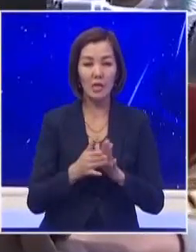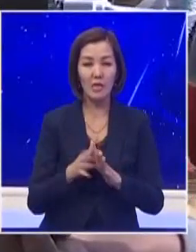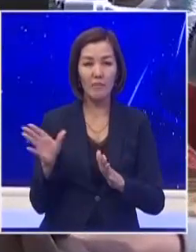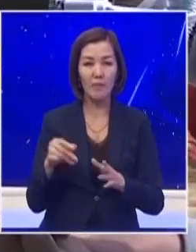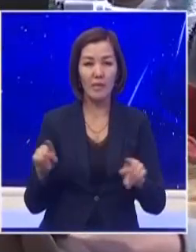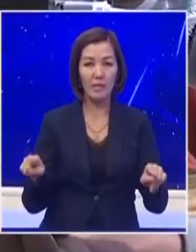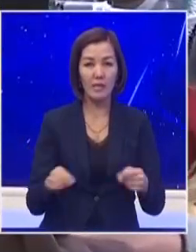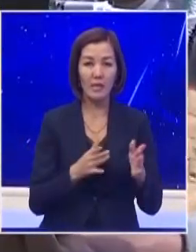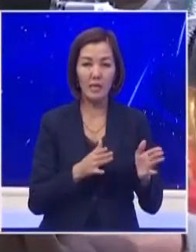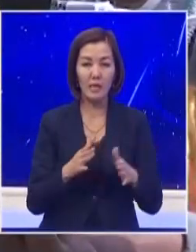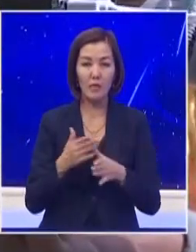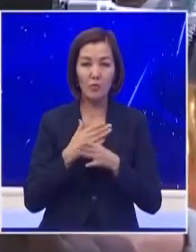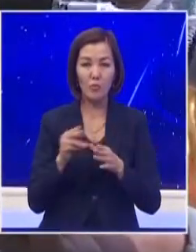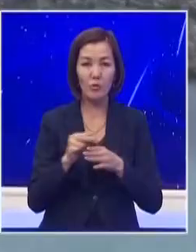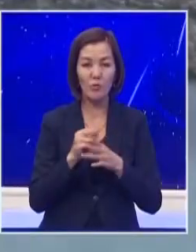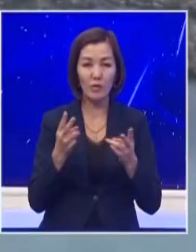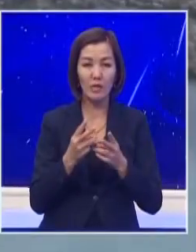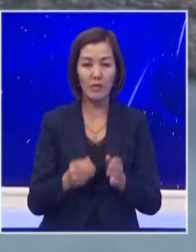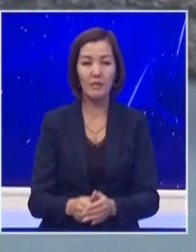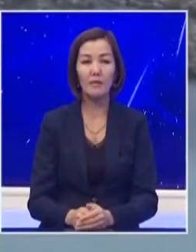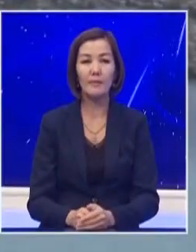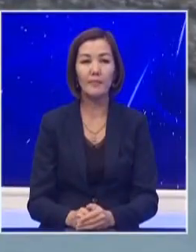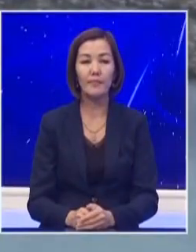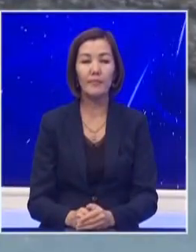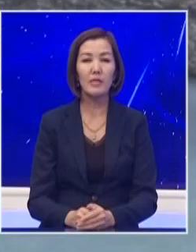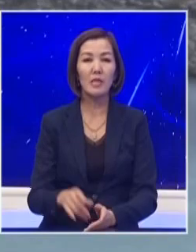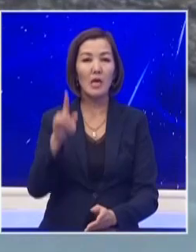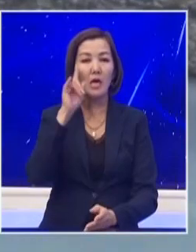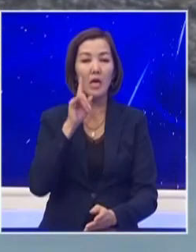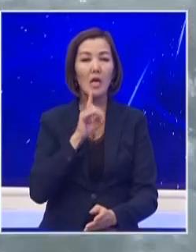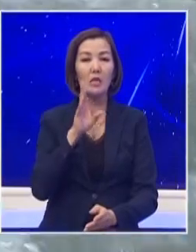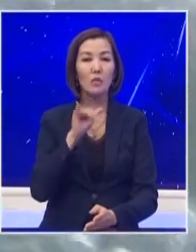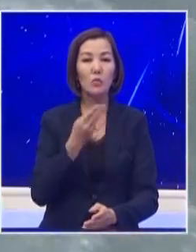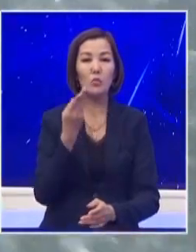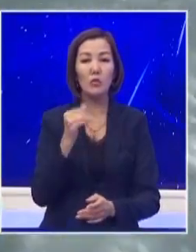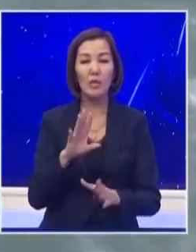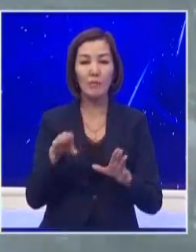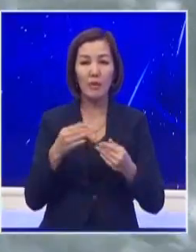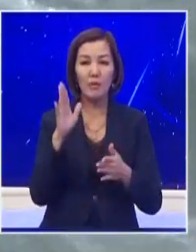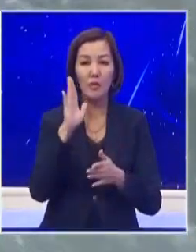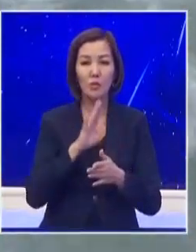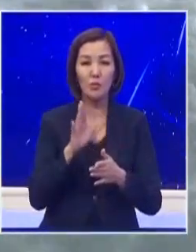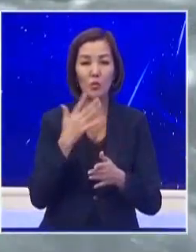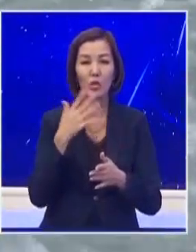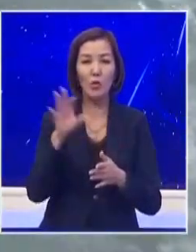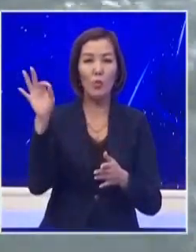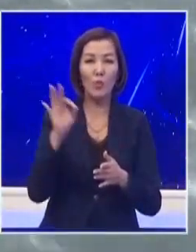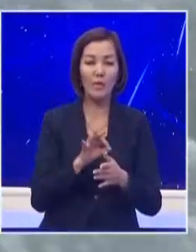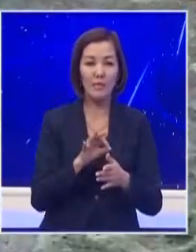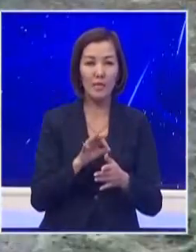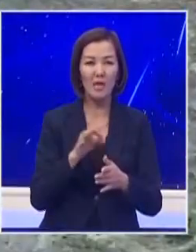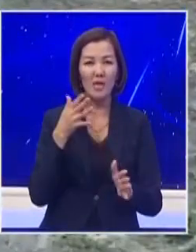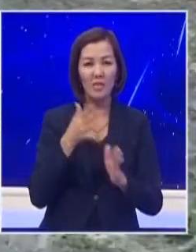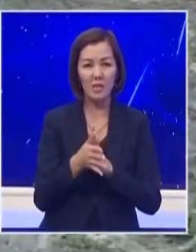Осыны ретке келтіруге көмек болса дейміз. Тасушар қызметкерлерінің мәліметінше беріліп жатқан су көлемінің 50% рәсуә